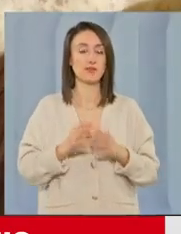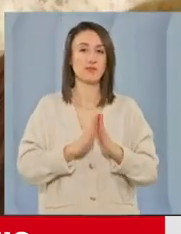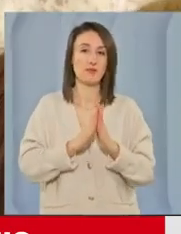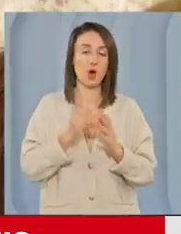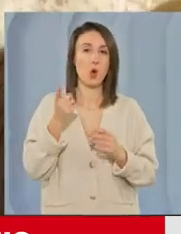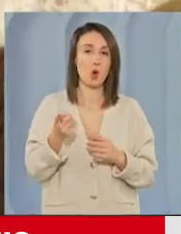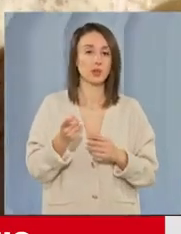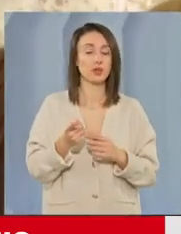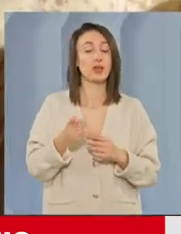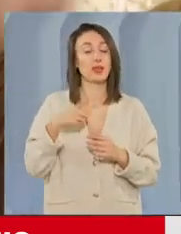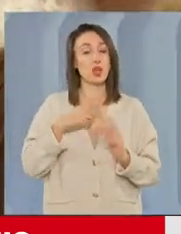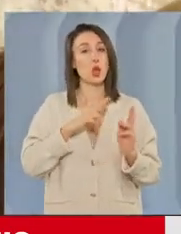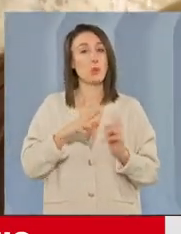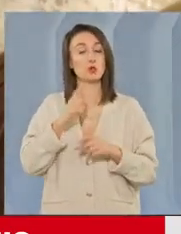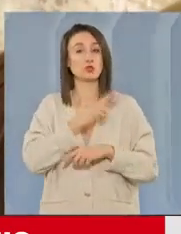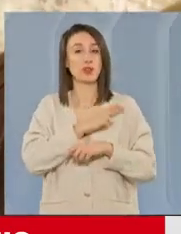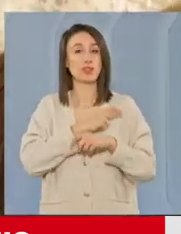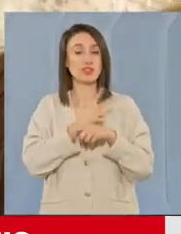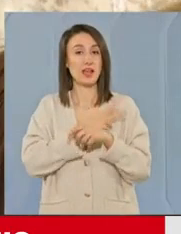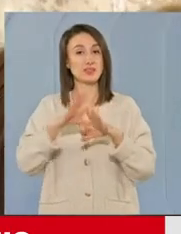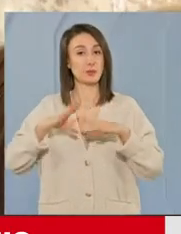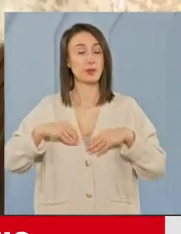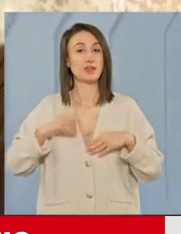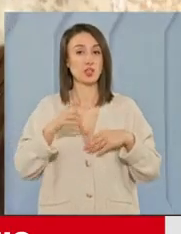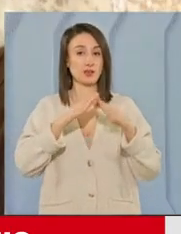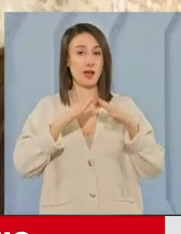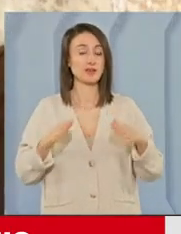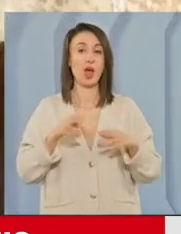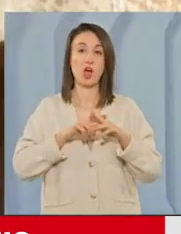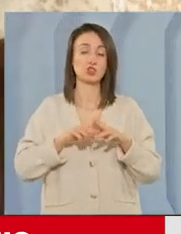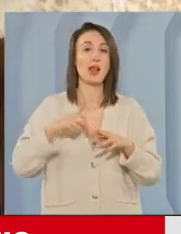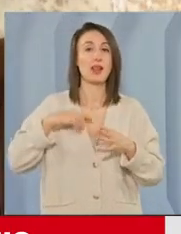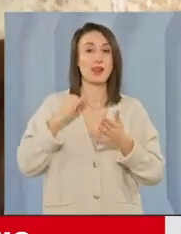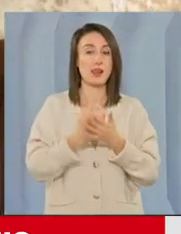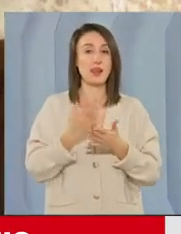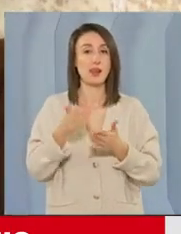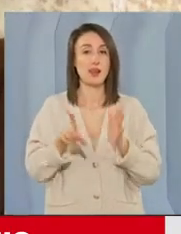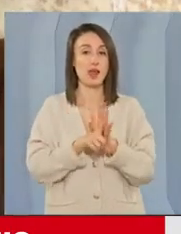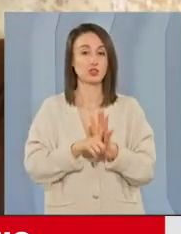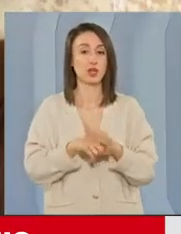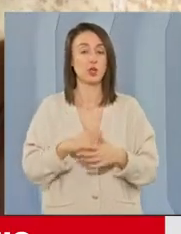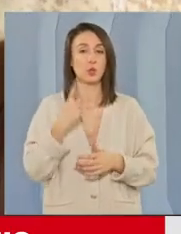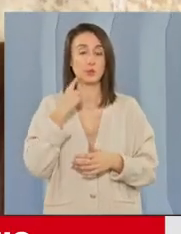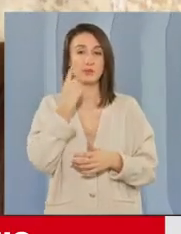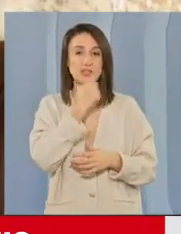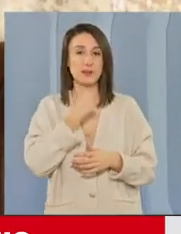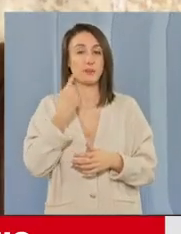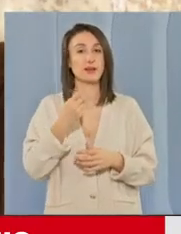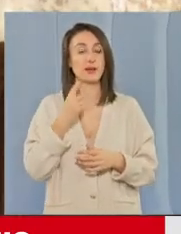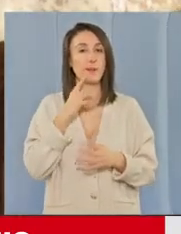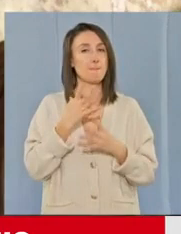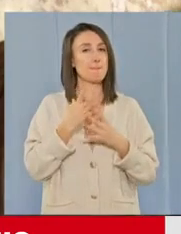firesc ca un șef de stat să primească această casă? Așa a fost un sediu de partid? Nu, așa este legea. Este legea, dar nu mi se pare